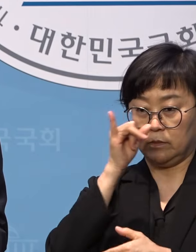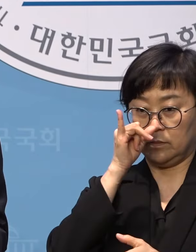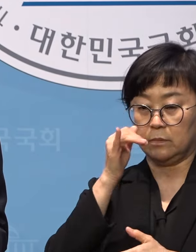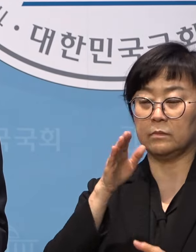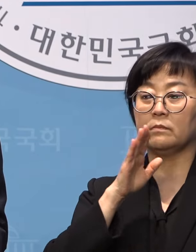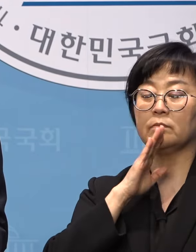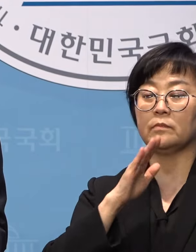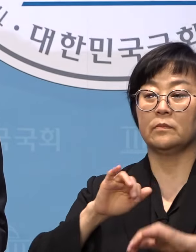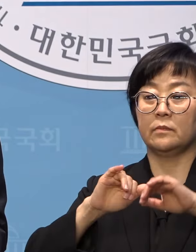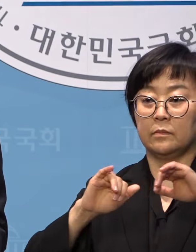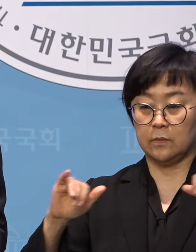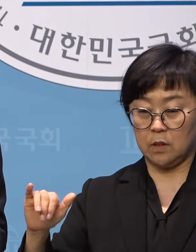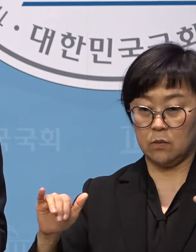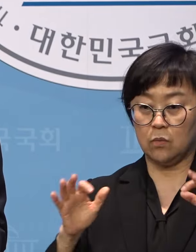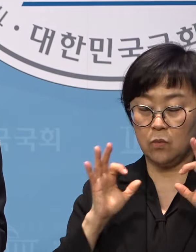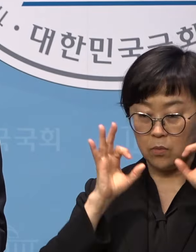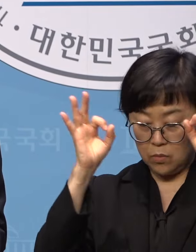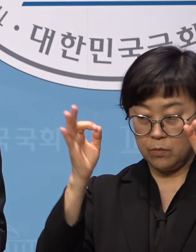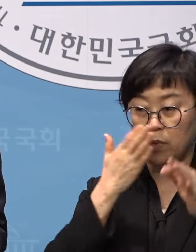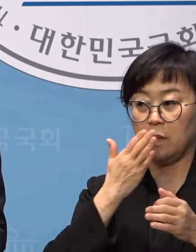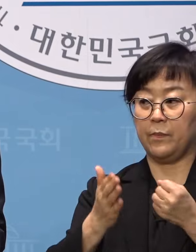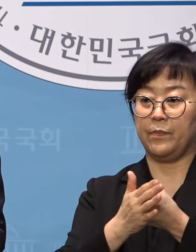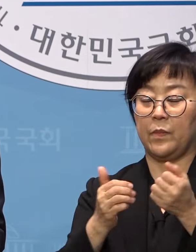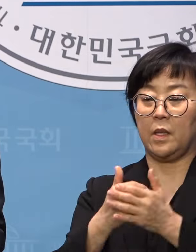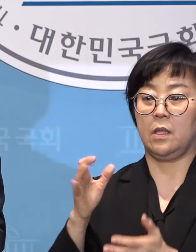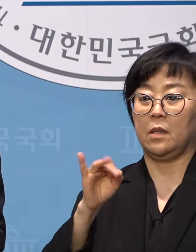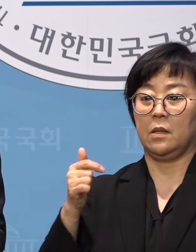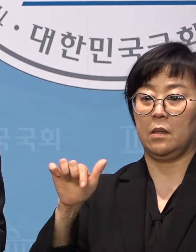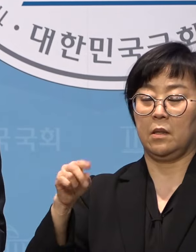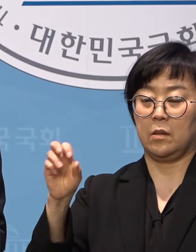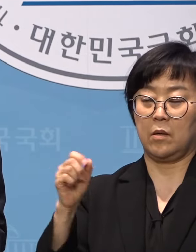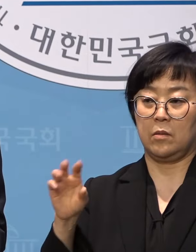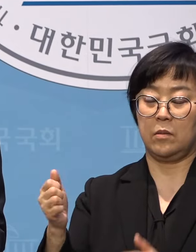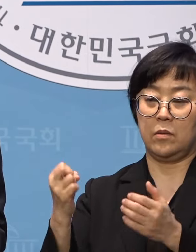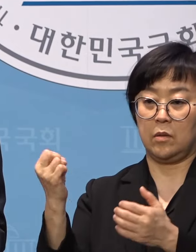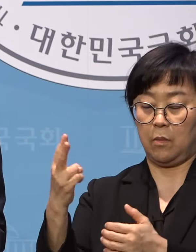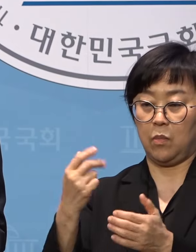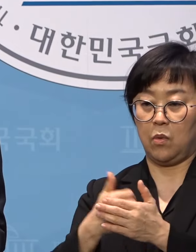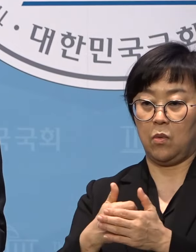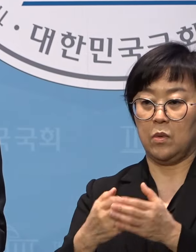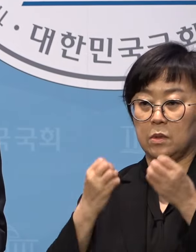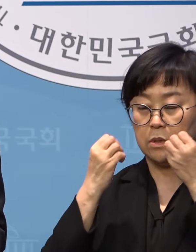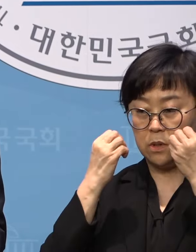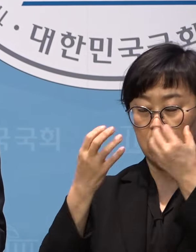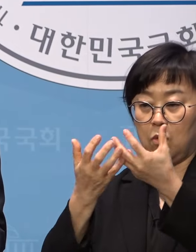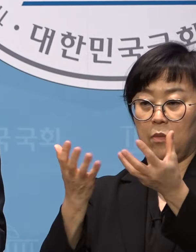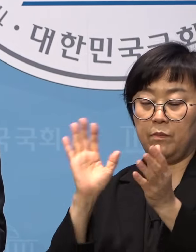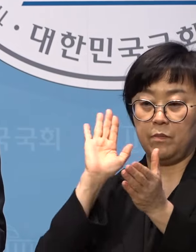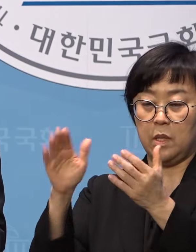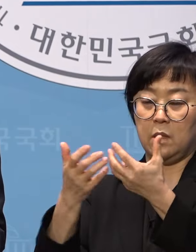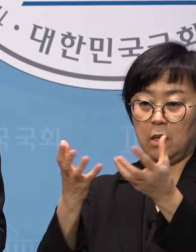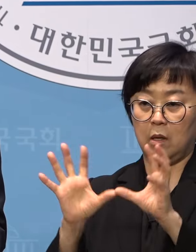나아가지만 따로 노력하게 된 이낙연 대표님 및 새로운 미래 구성원들의